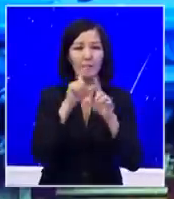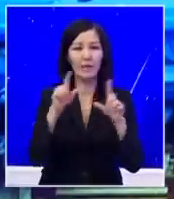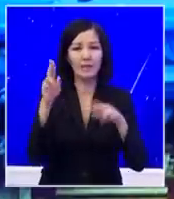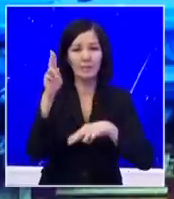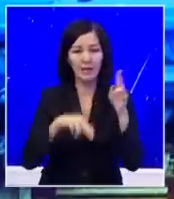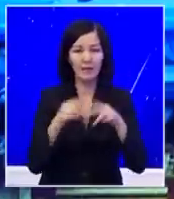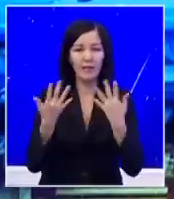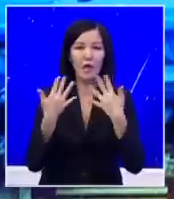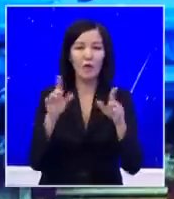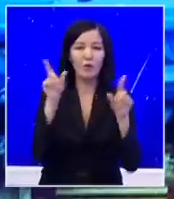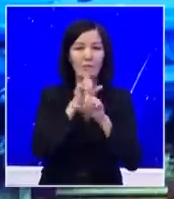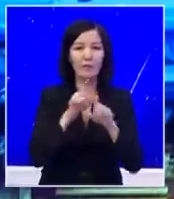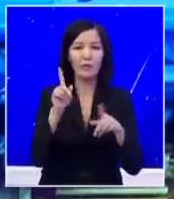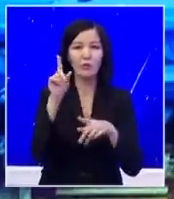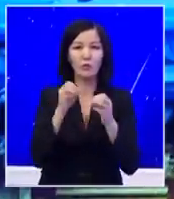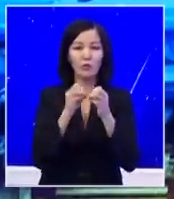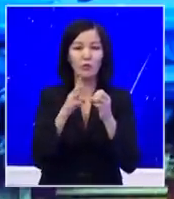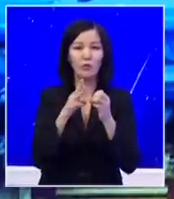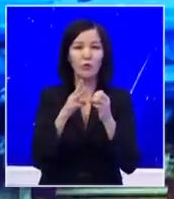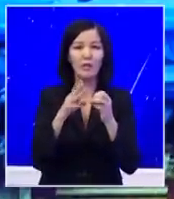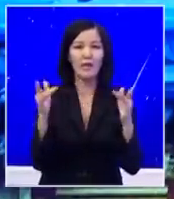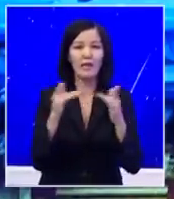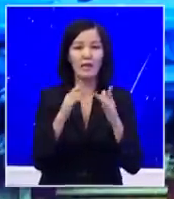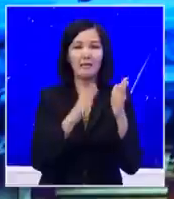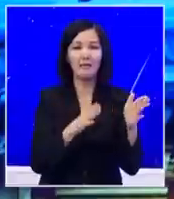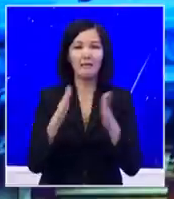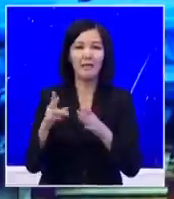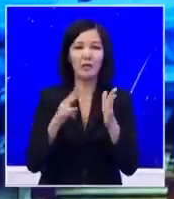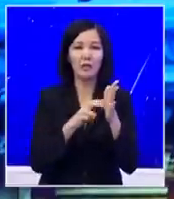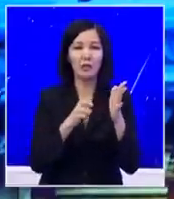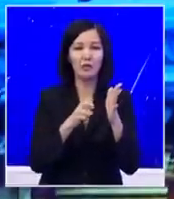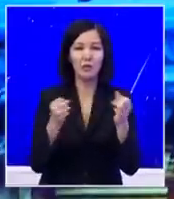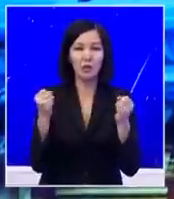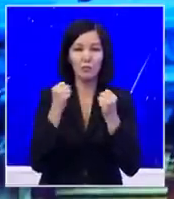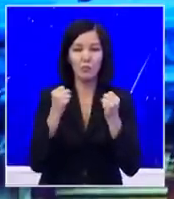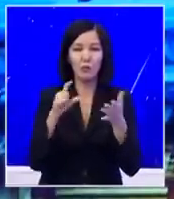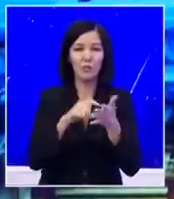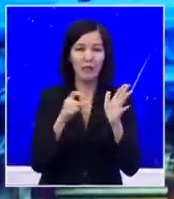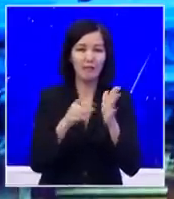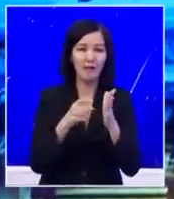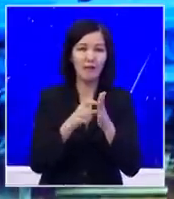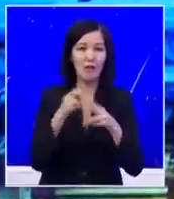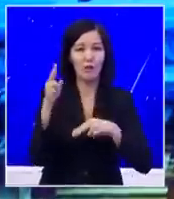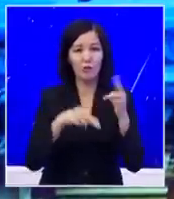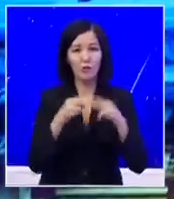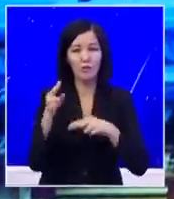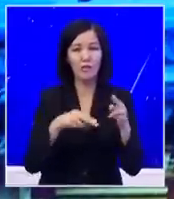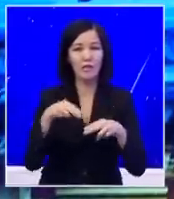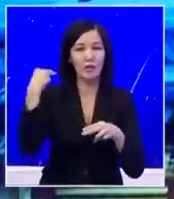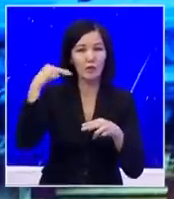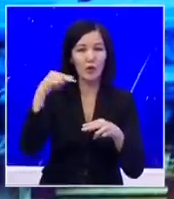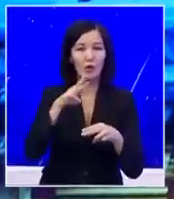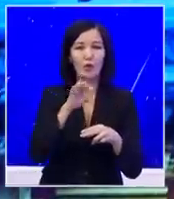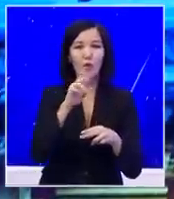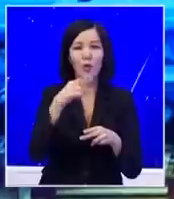салынады. Ауылдық мектептерге 114 интернат және 700-ден астам спорт залдары тұрғызылады. Президент Қасым Жомарт